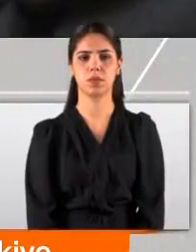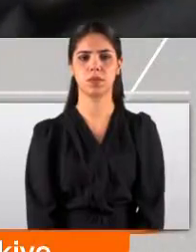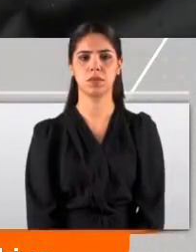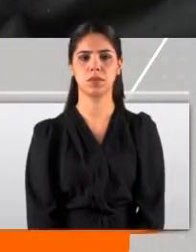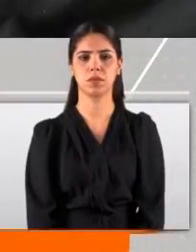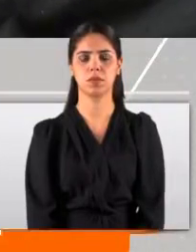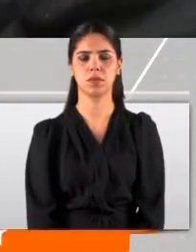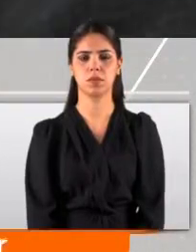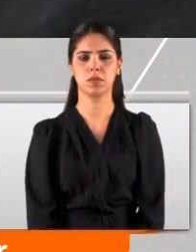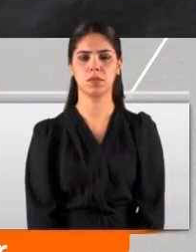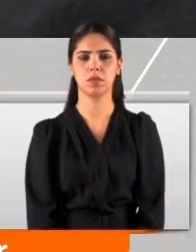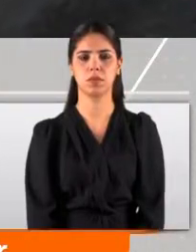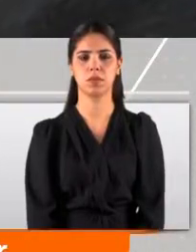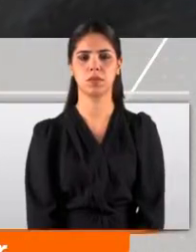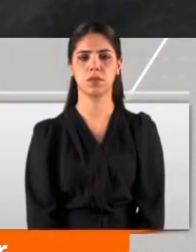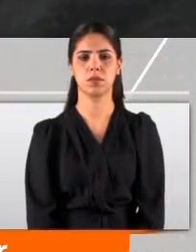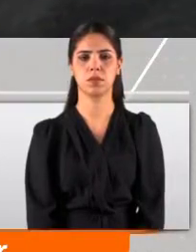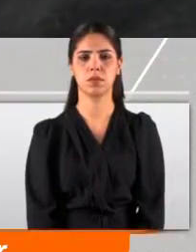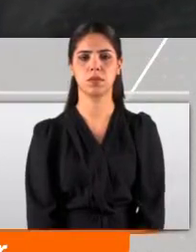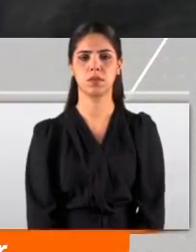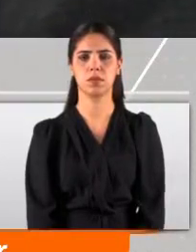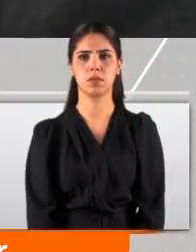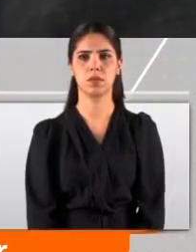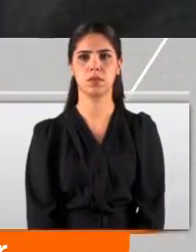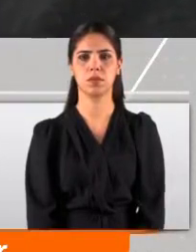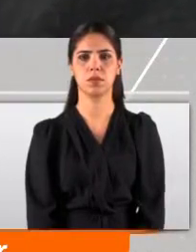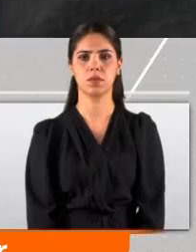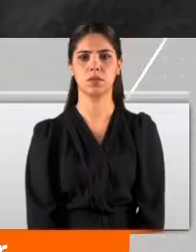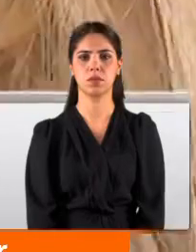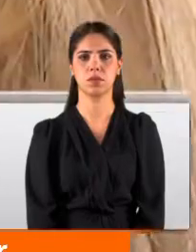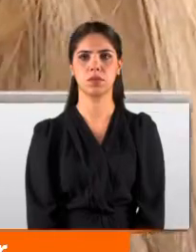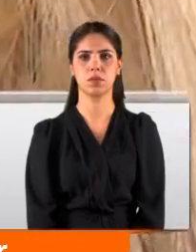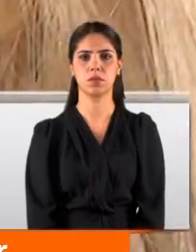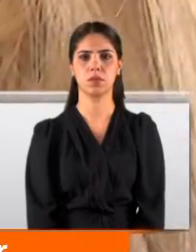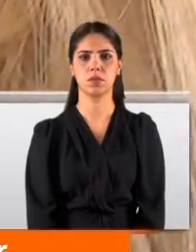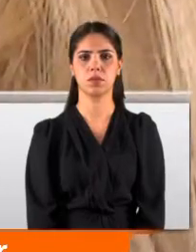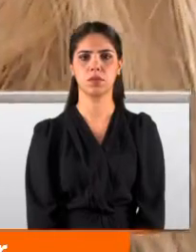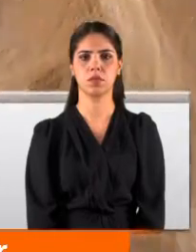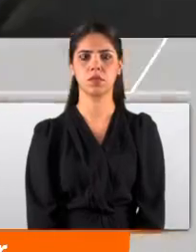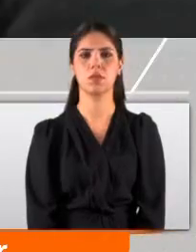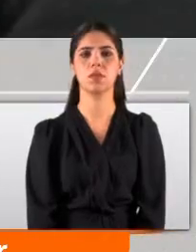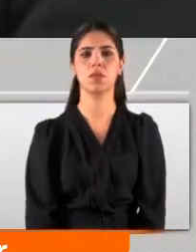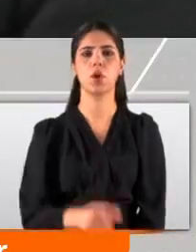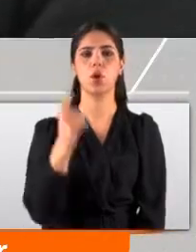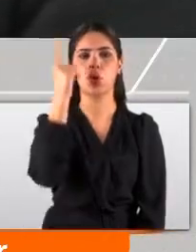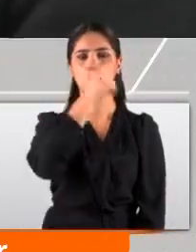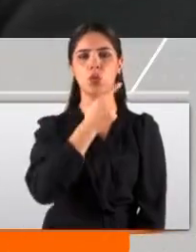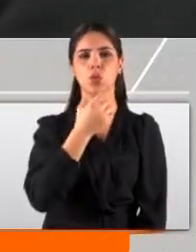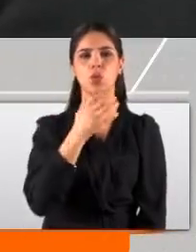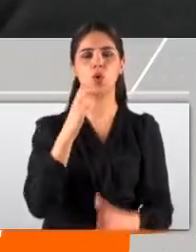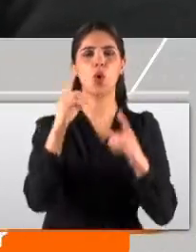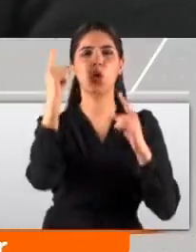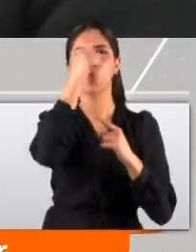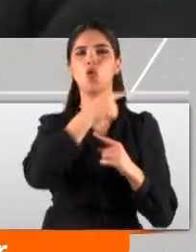Ve enfeksiye kapmışım. Uzun dudağım, kendi halime acıyorum. Ve bişektomi ameliyatı. Yüzüm yuvarlak